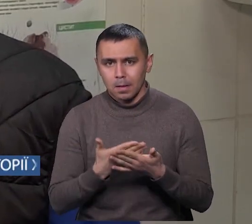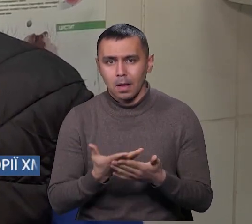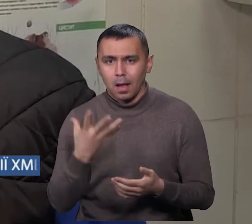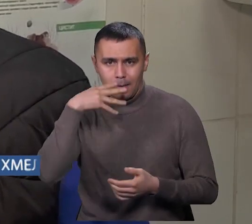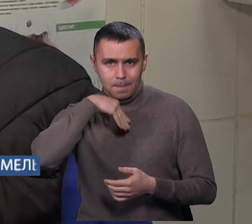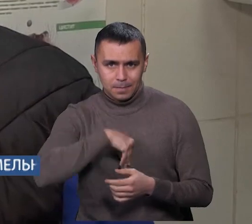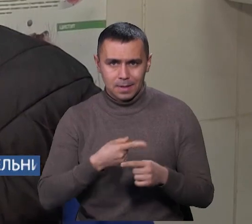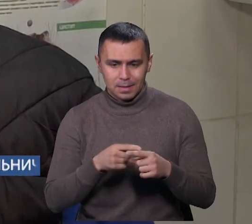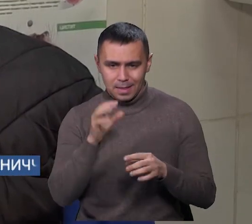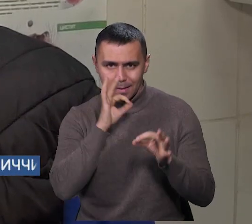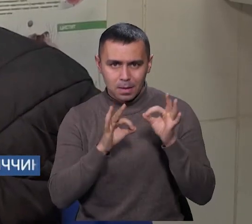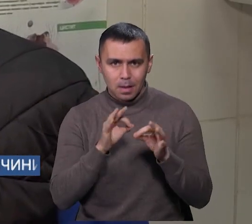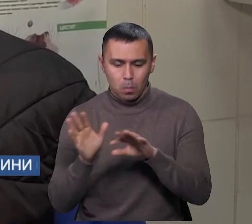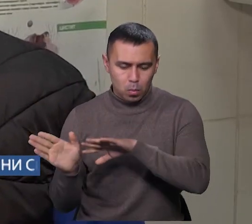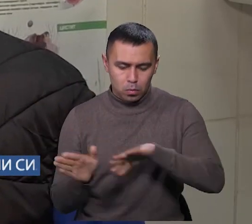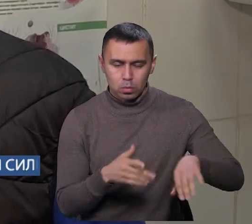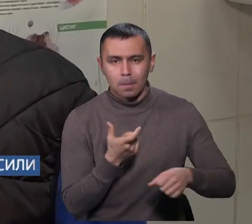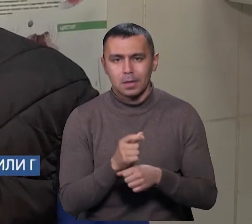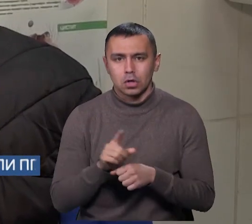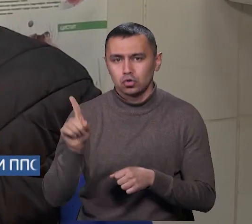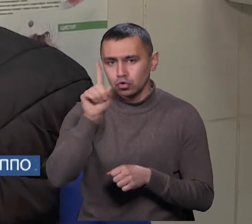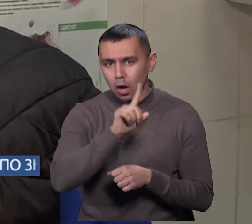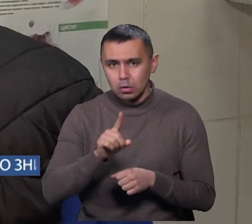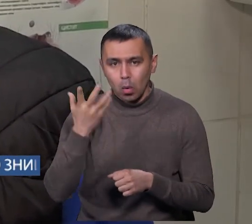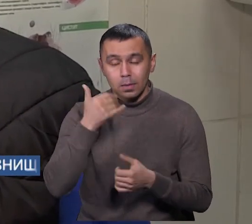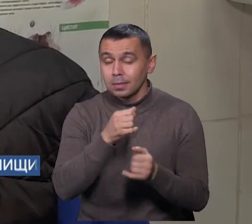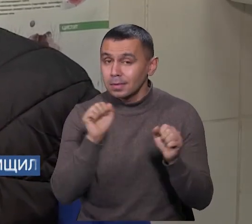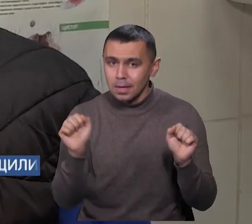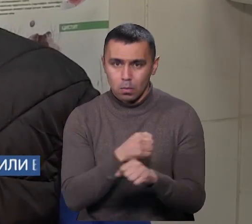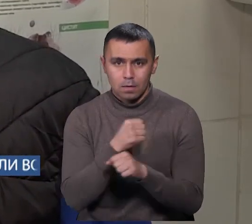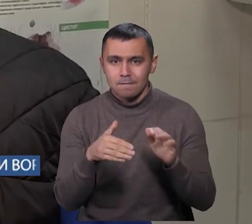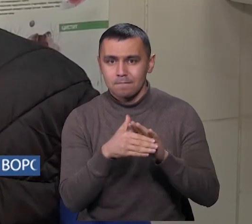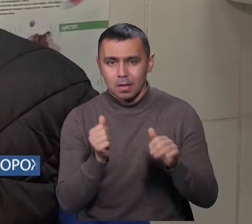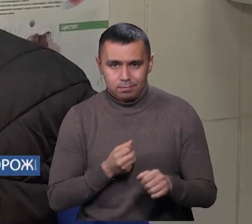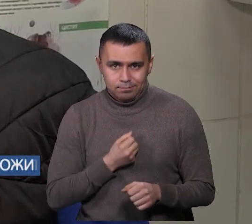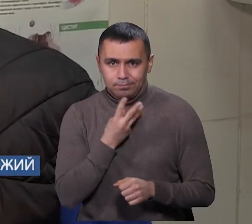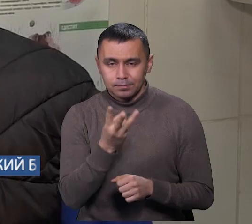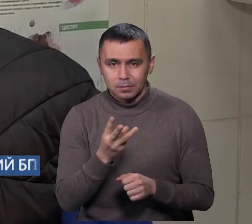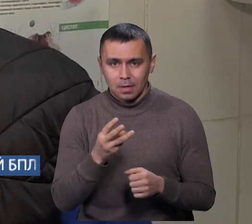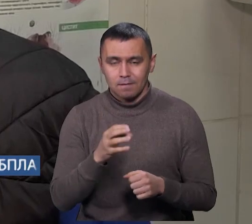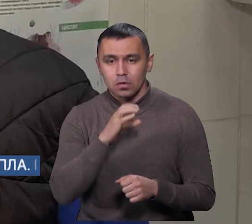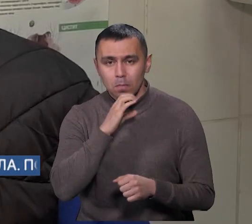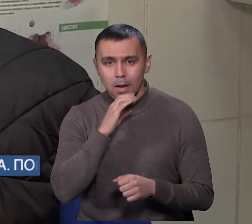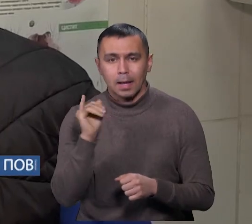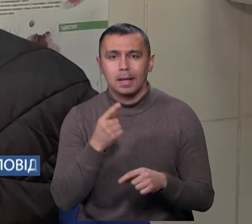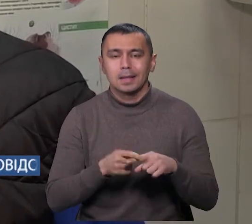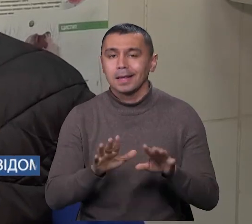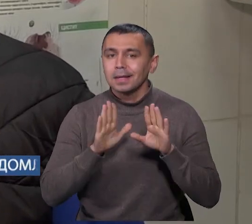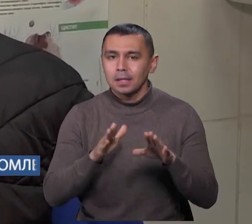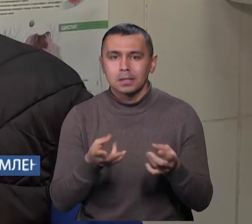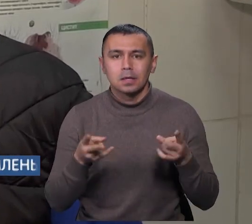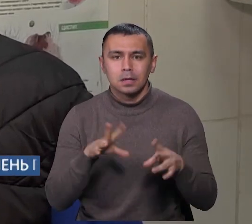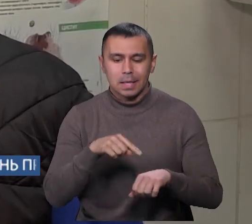цей препарат, і це вже пройшло більше години, коли вже неможливо викликати рвоту в тварини, це тільки